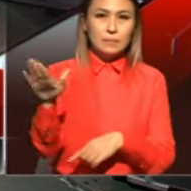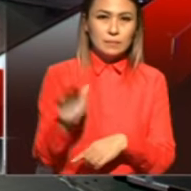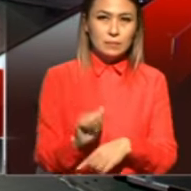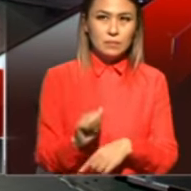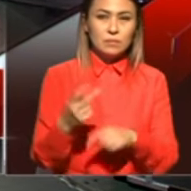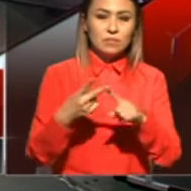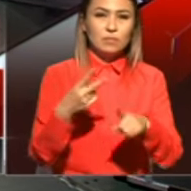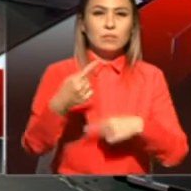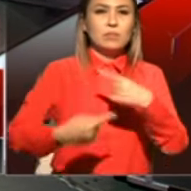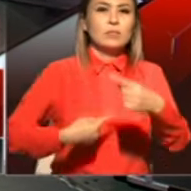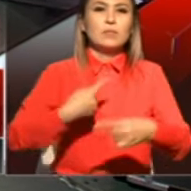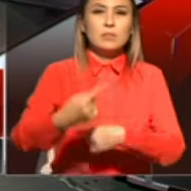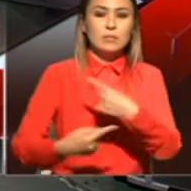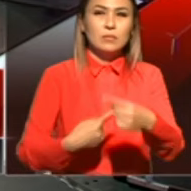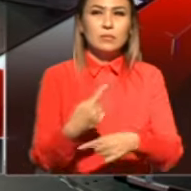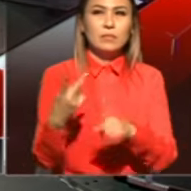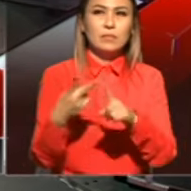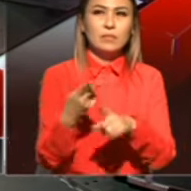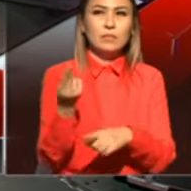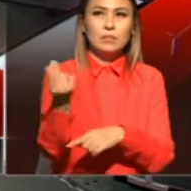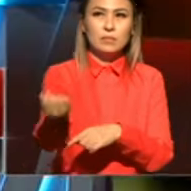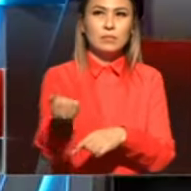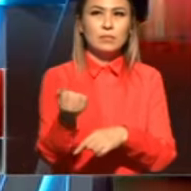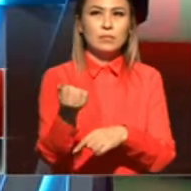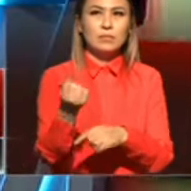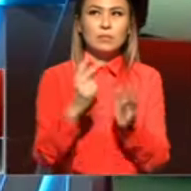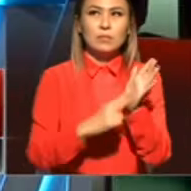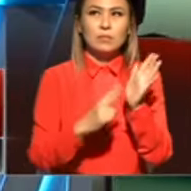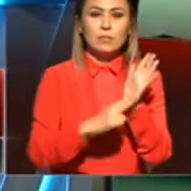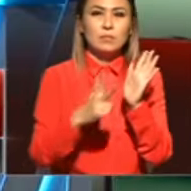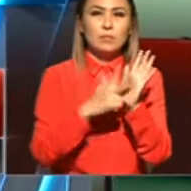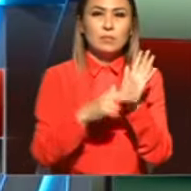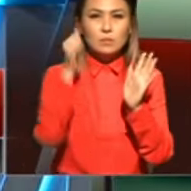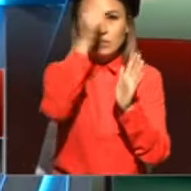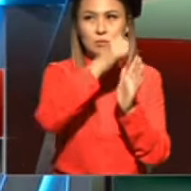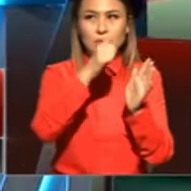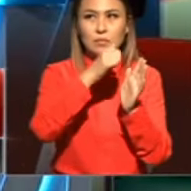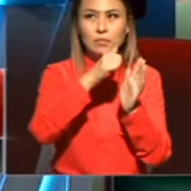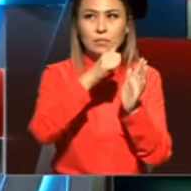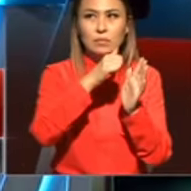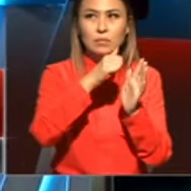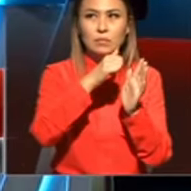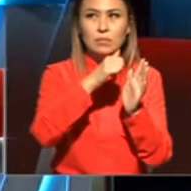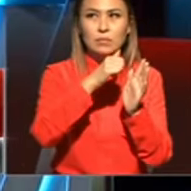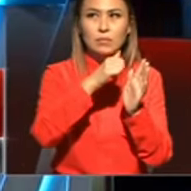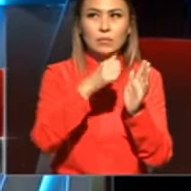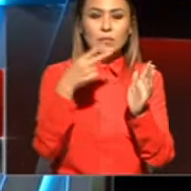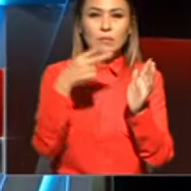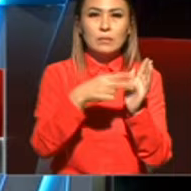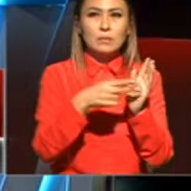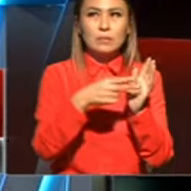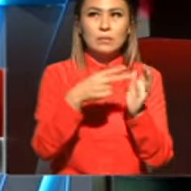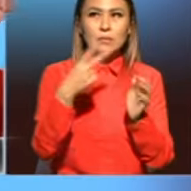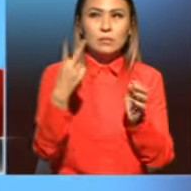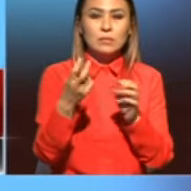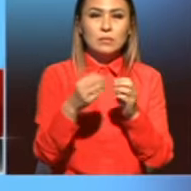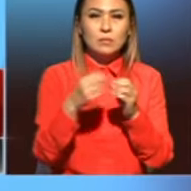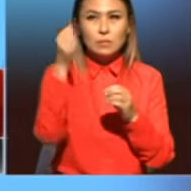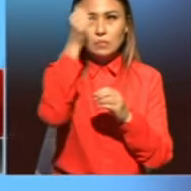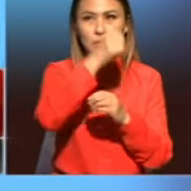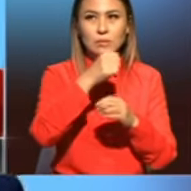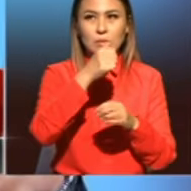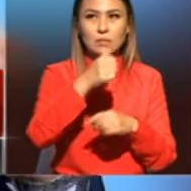ал оның қайтарымы екінші буын, яғни 70-80 жылдар туылған, немесе 2000-2010 жылдар туылған